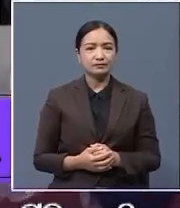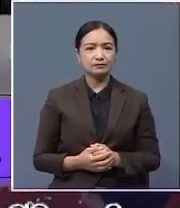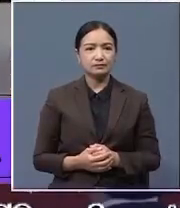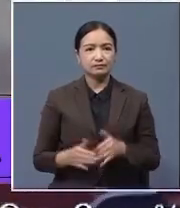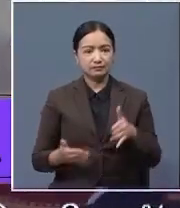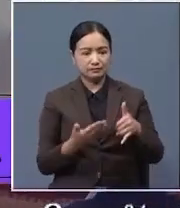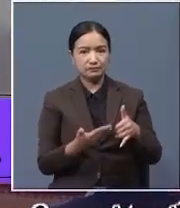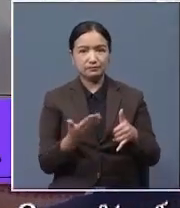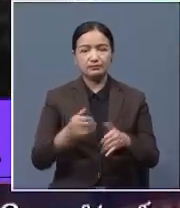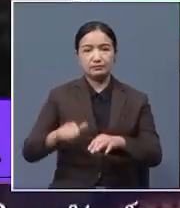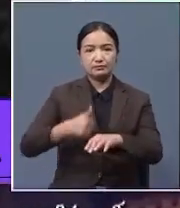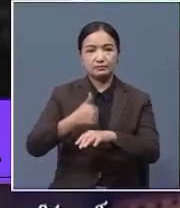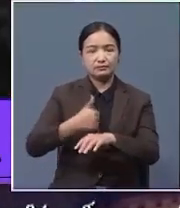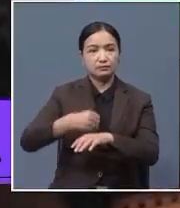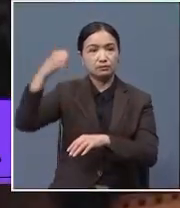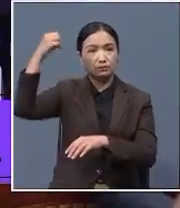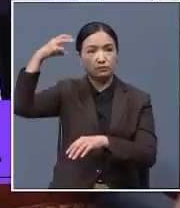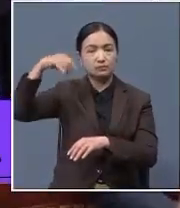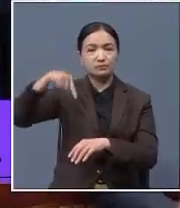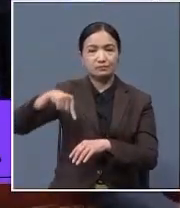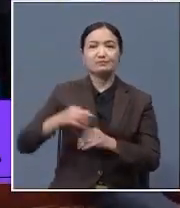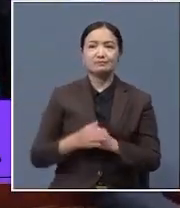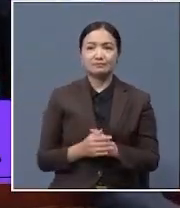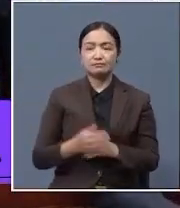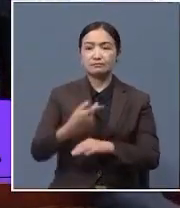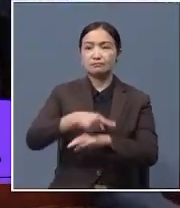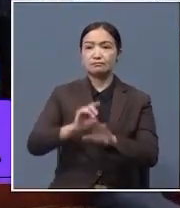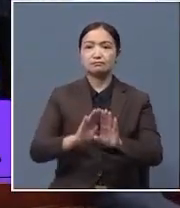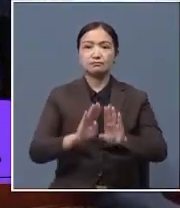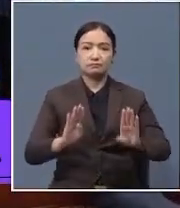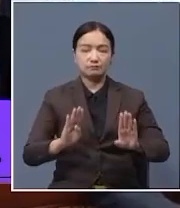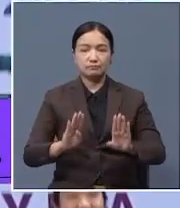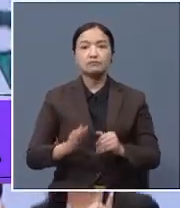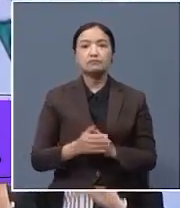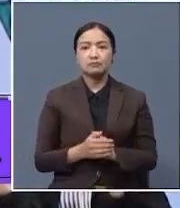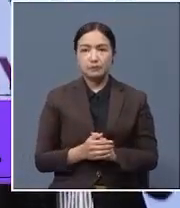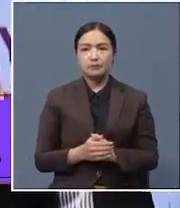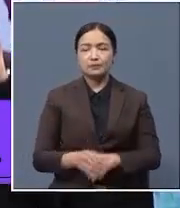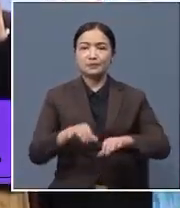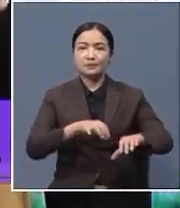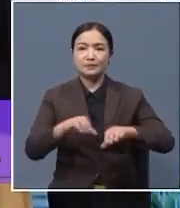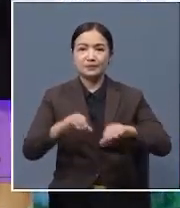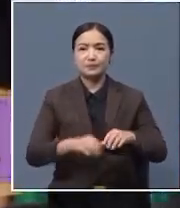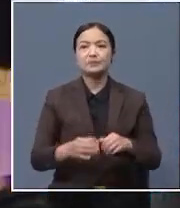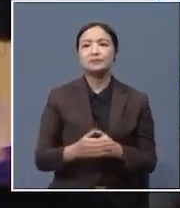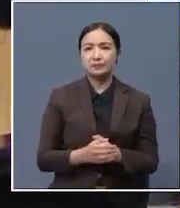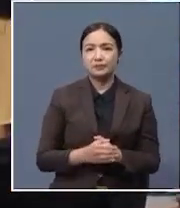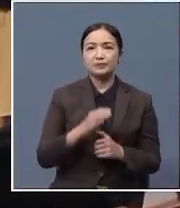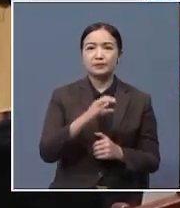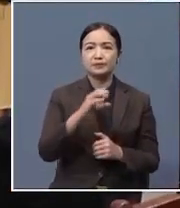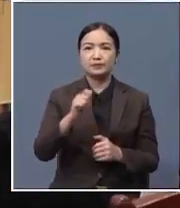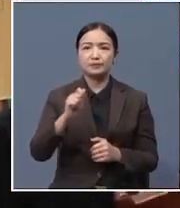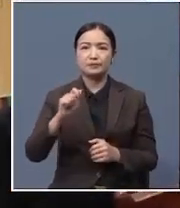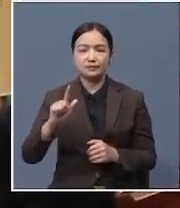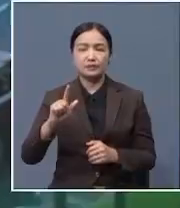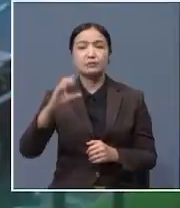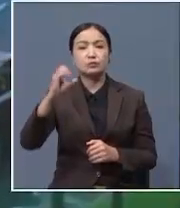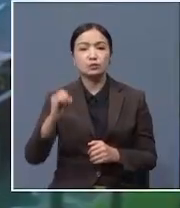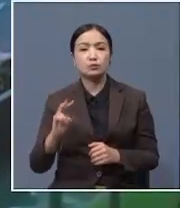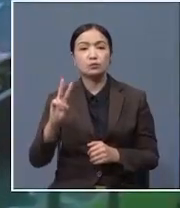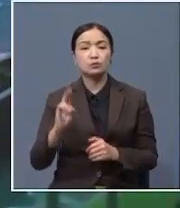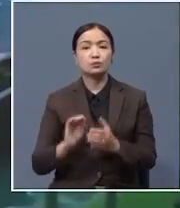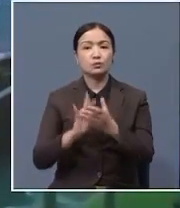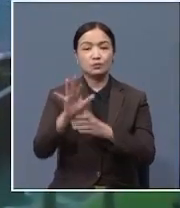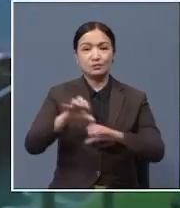นายสุภชัยเอกบุญผู้ว่าการการไฟฟ้าส่วนภูมิภาคเป็นประธานเปิดตัวแพลตฟอร์มบริหารจัดการก๊าซเรือนกระจกคาร์บอนฟอร์ม